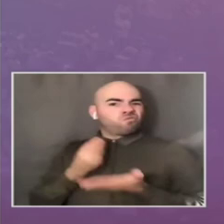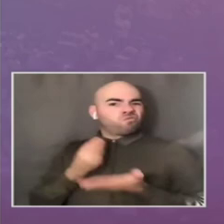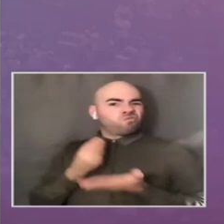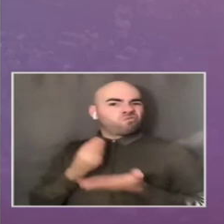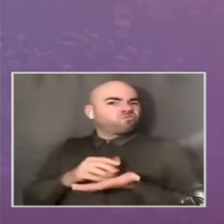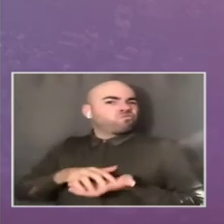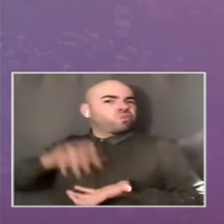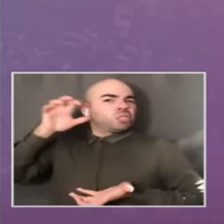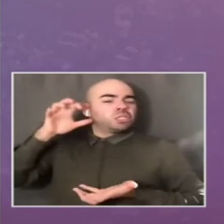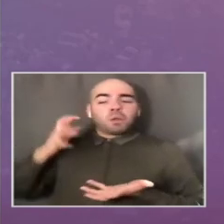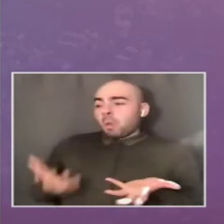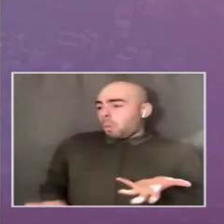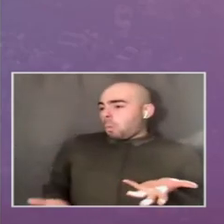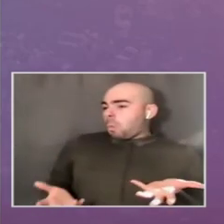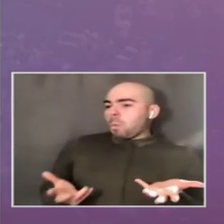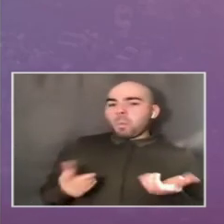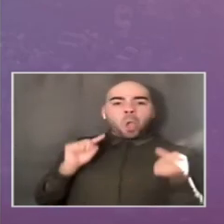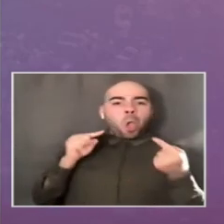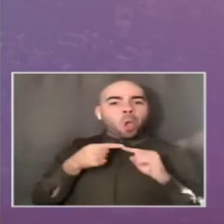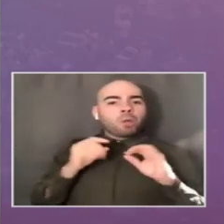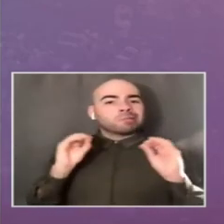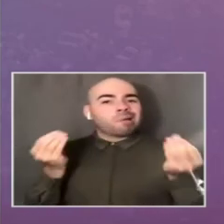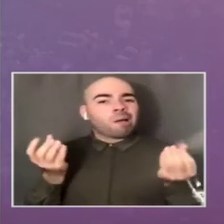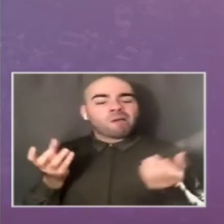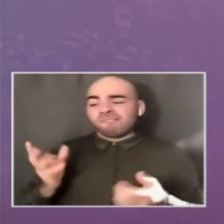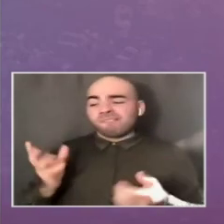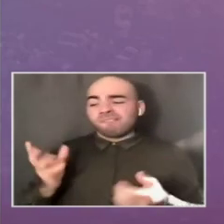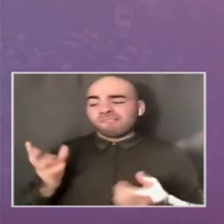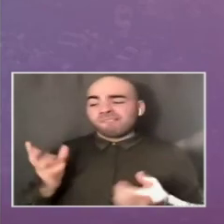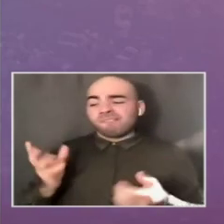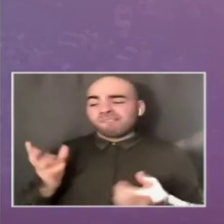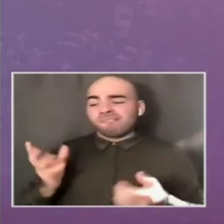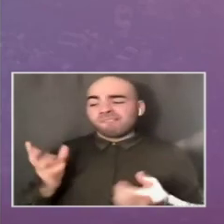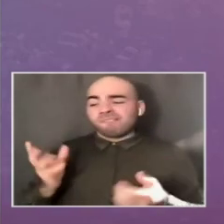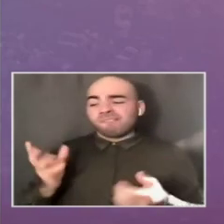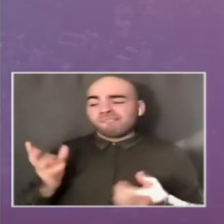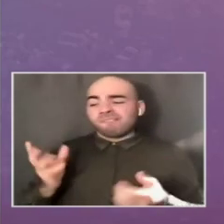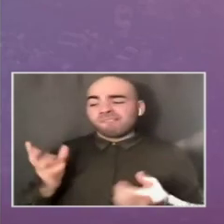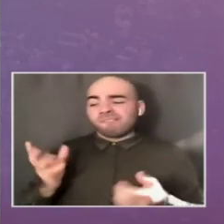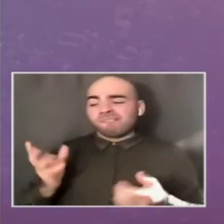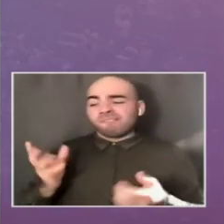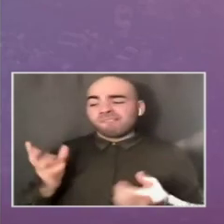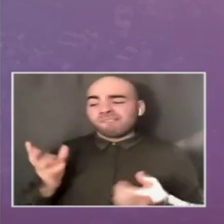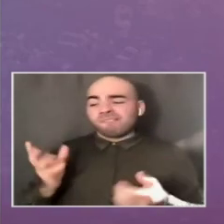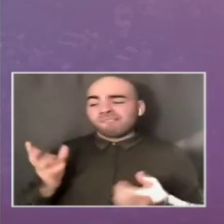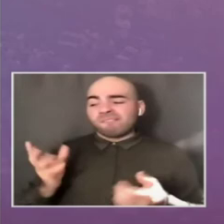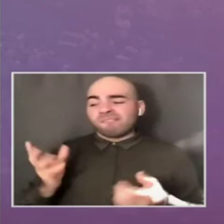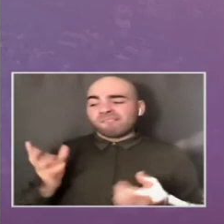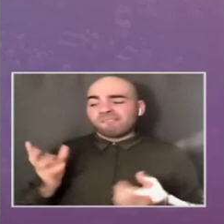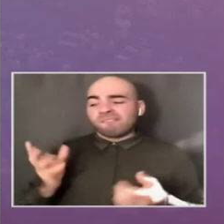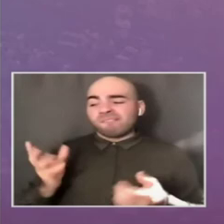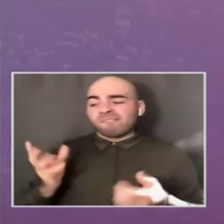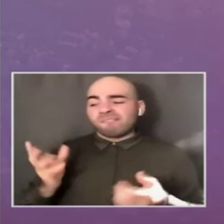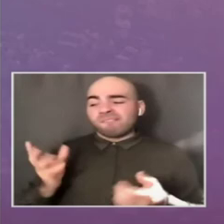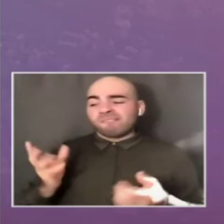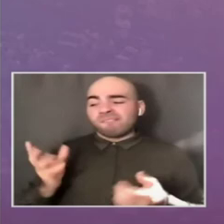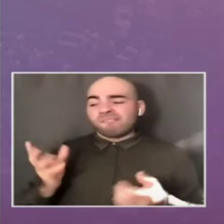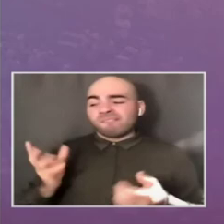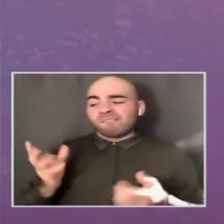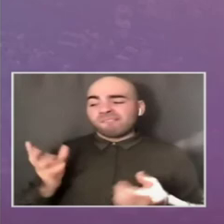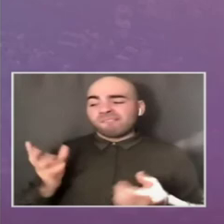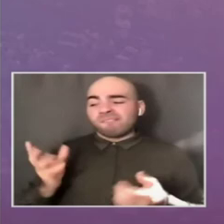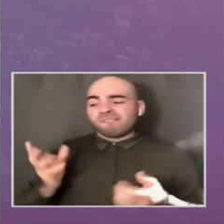saad hariri auprès de burroughs est abandonné à savoir comment vous allez payer vos factures payées vos loyers parce que